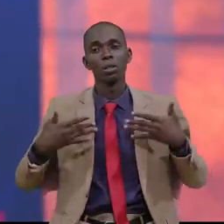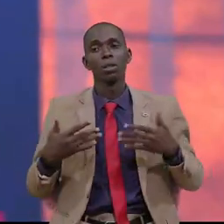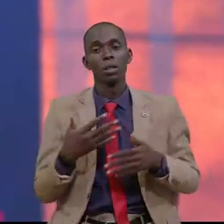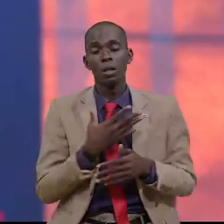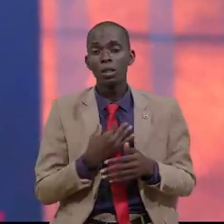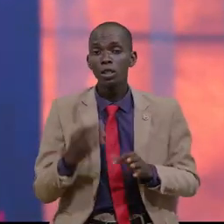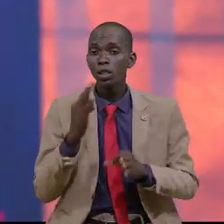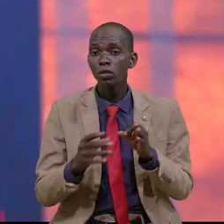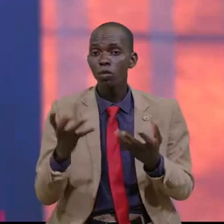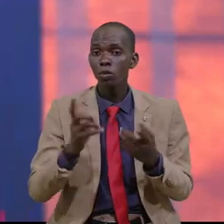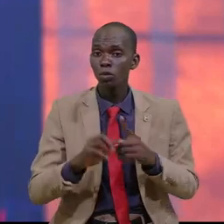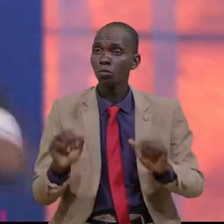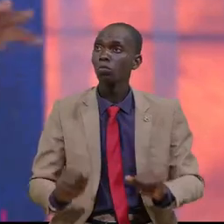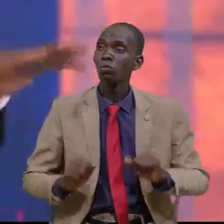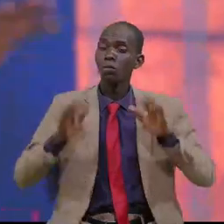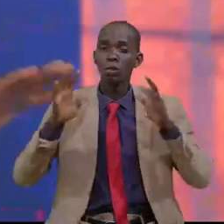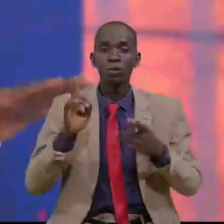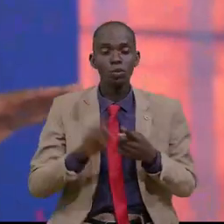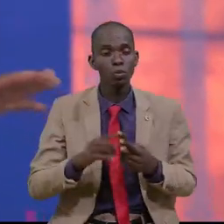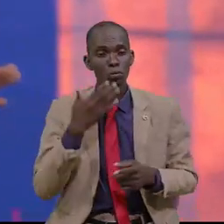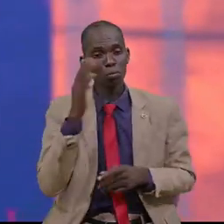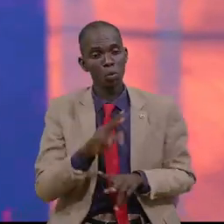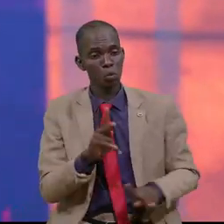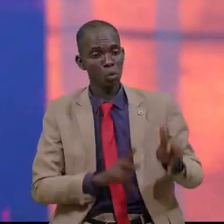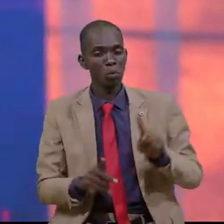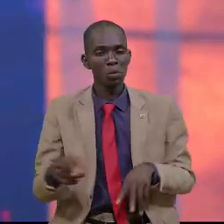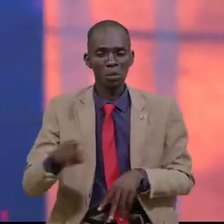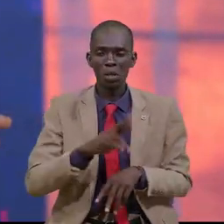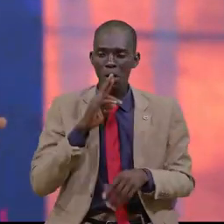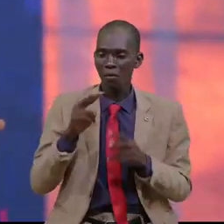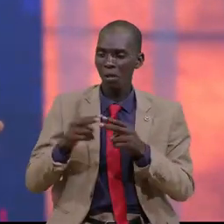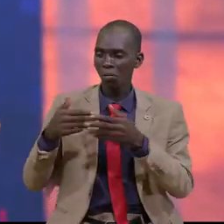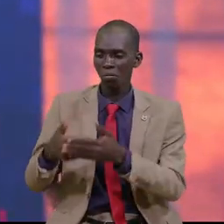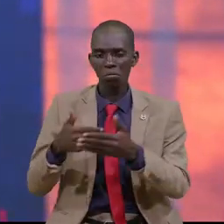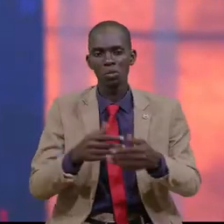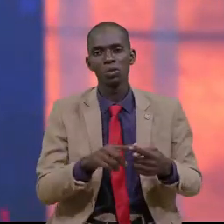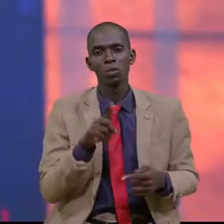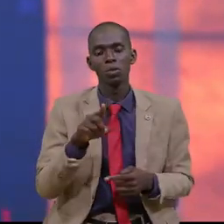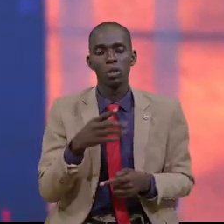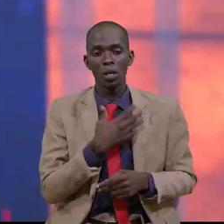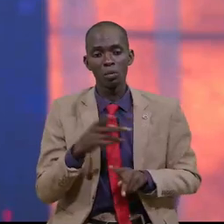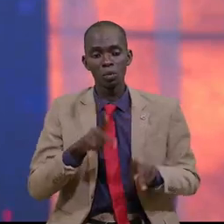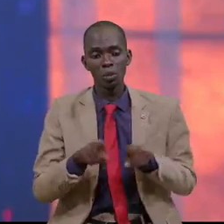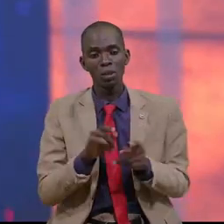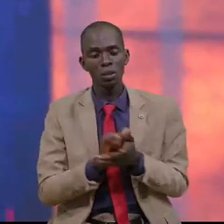Si tu veux t'abandonner aux gens autour de toi, ils sont là. Et ils contrôlent ta vie. Ils disent, ne